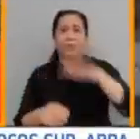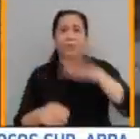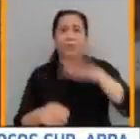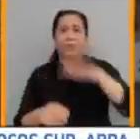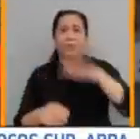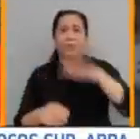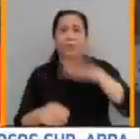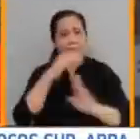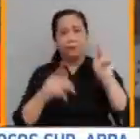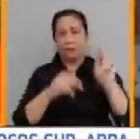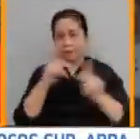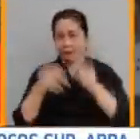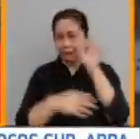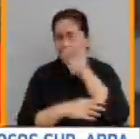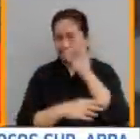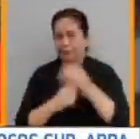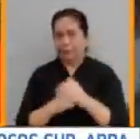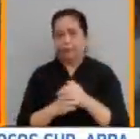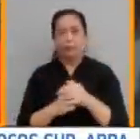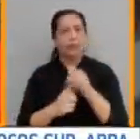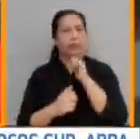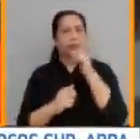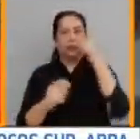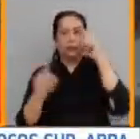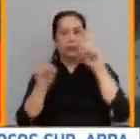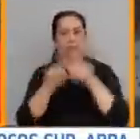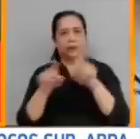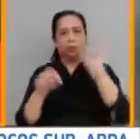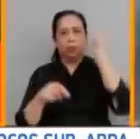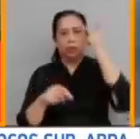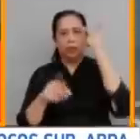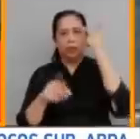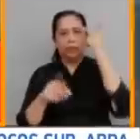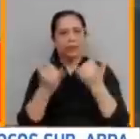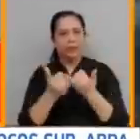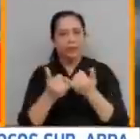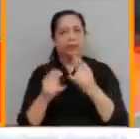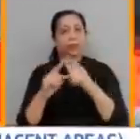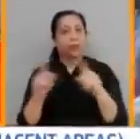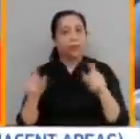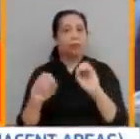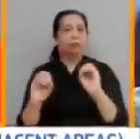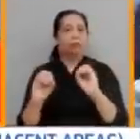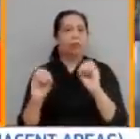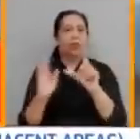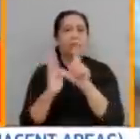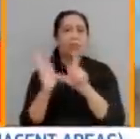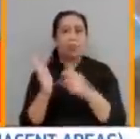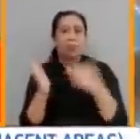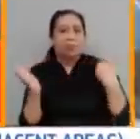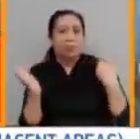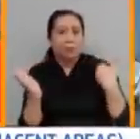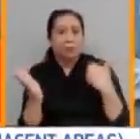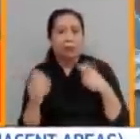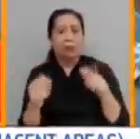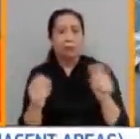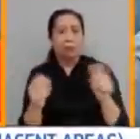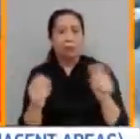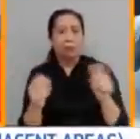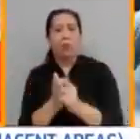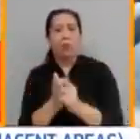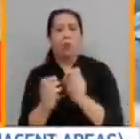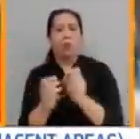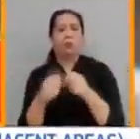Pilipino. Hindi rin daw siya pabor sa political dynasties pero walang batas na nagbabawal kaya nakakalusot